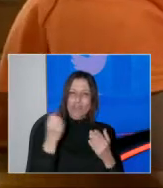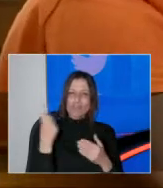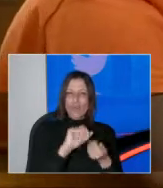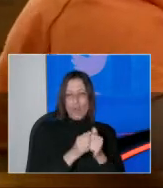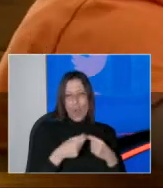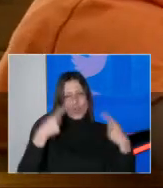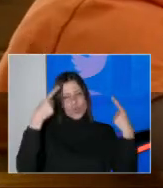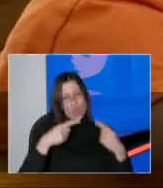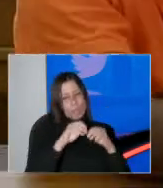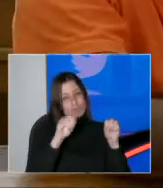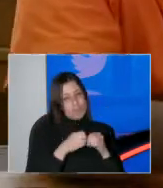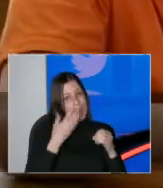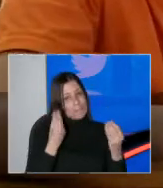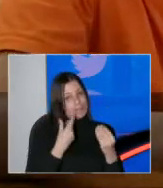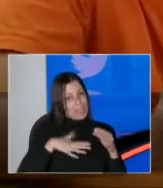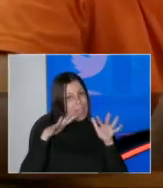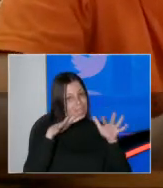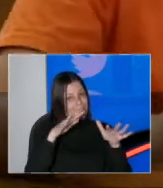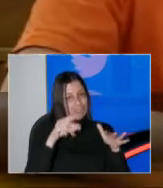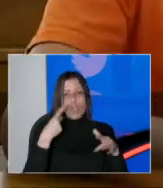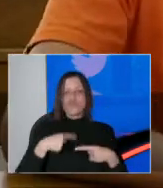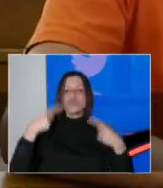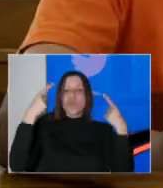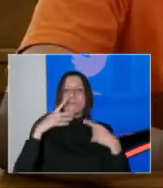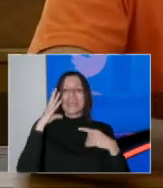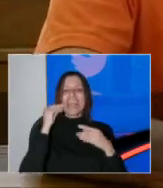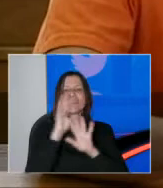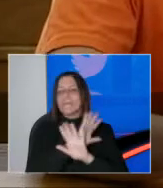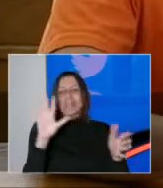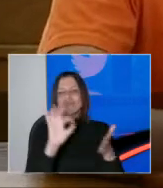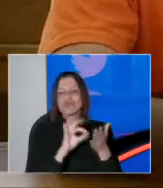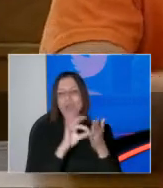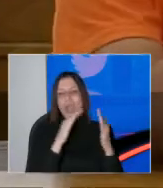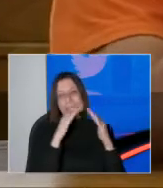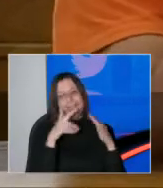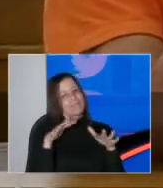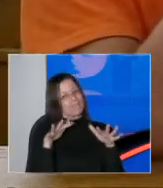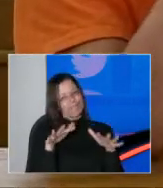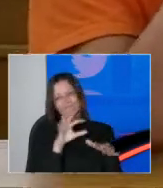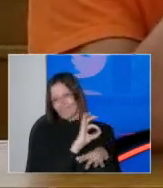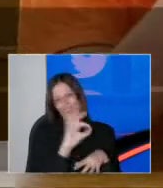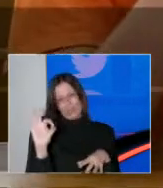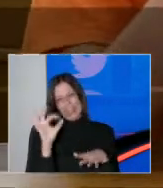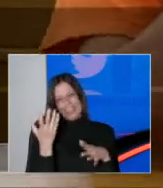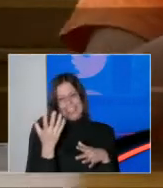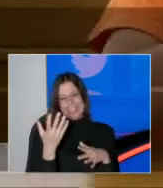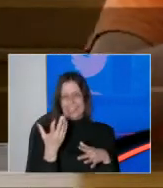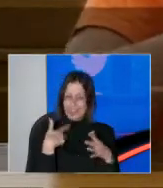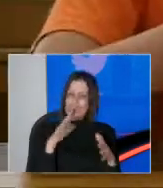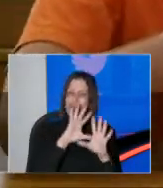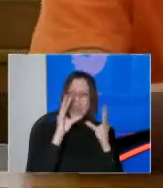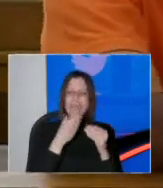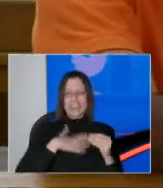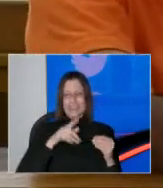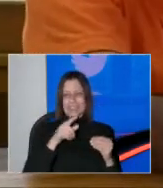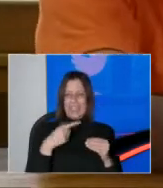למשפחה. יש לך משהו שאתה רוצה לאחל להם? שיהיה לכם יום כיף, בלי שיעורי בית. אז זה איחול מעולה. מעולה, כולם רוצים.